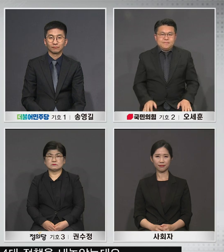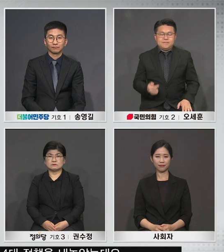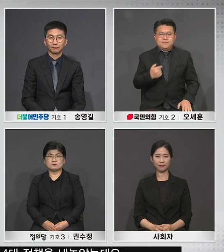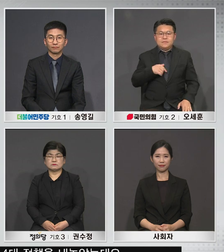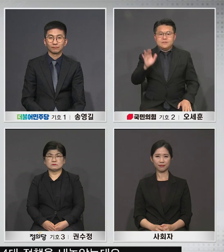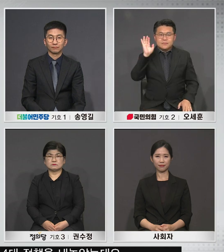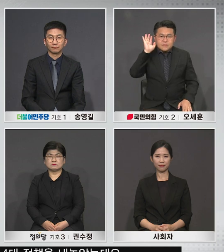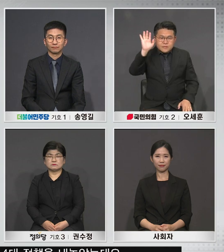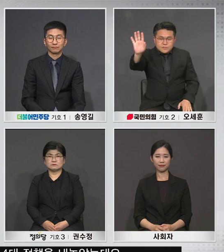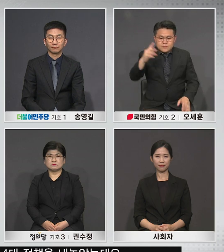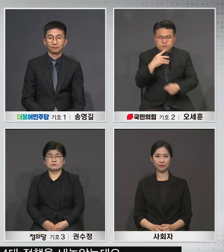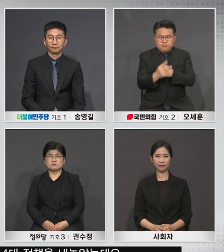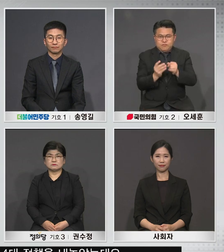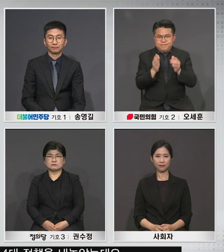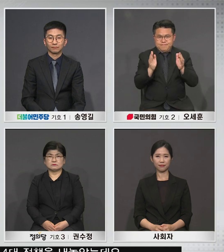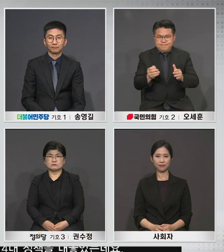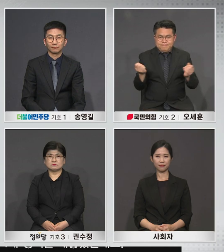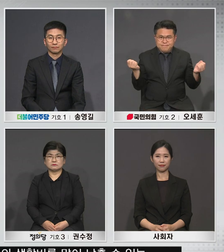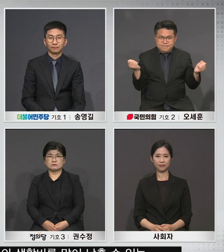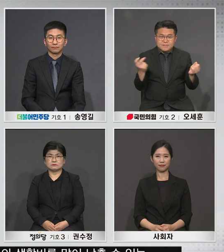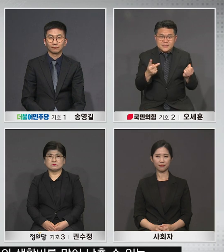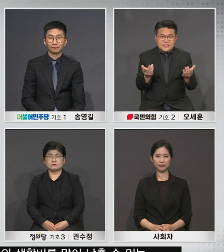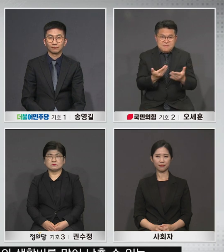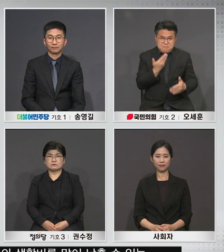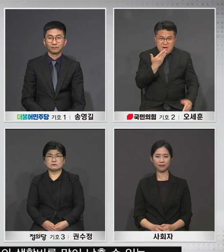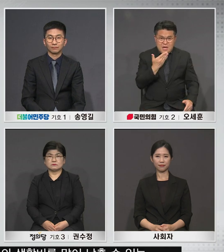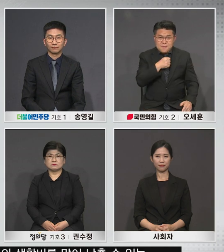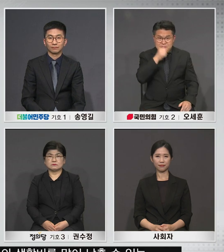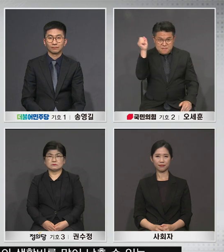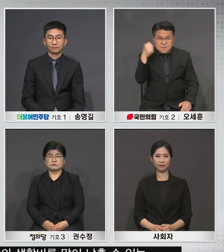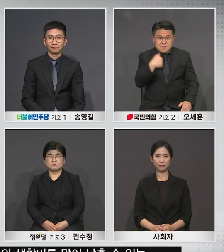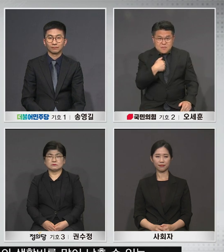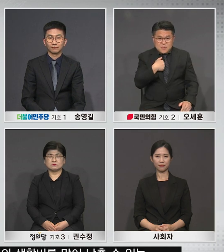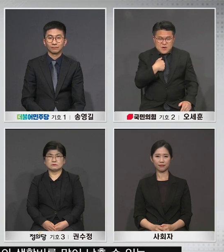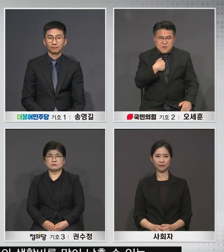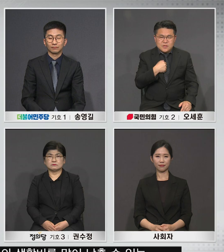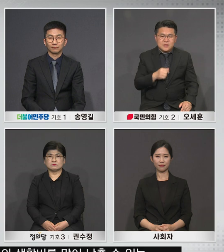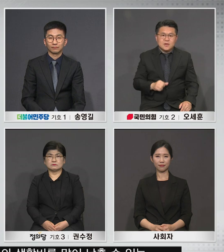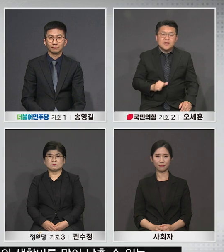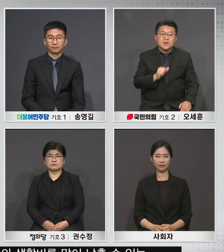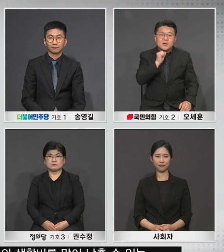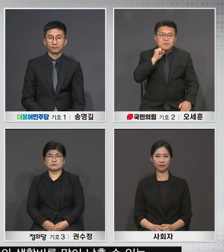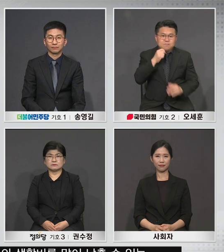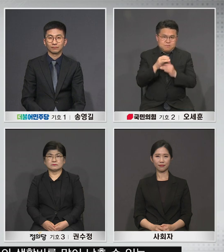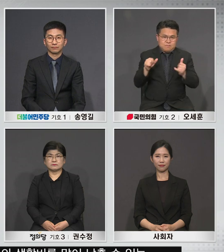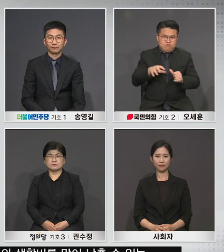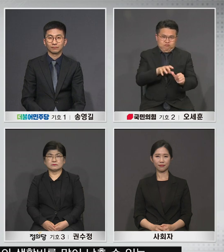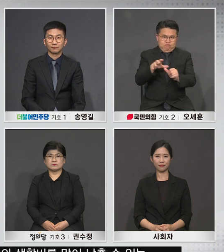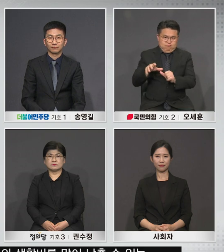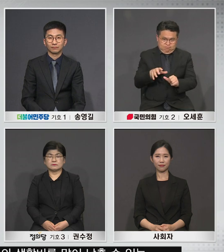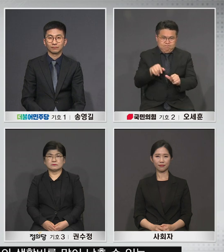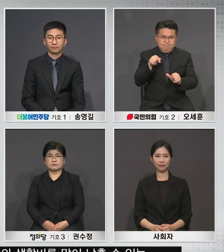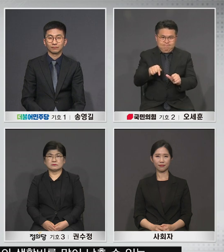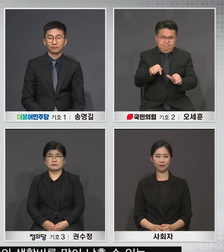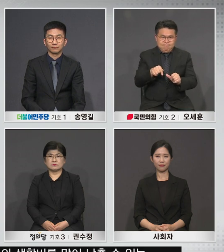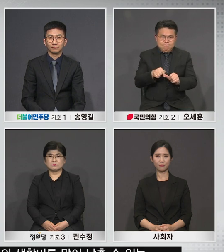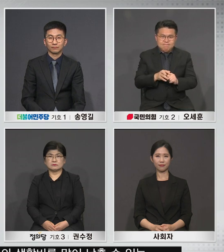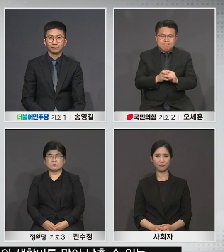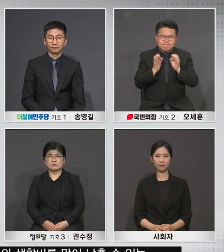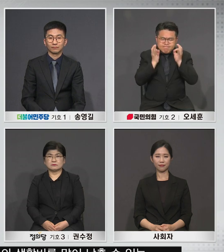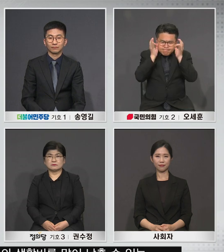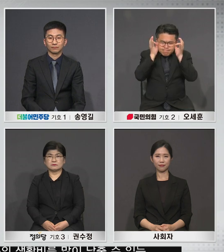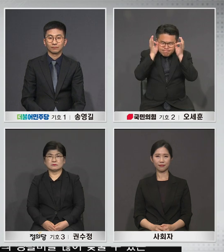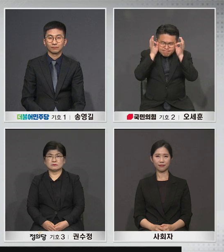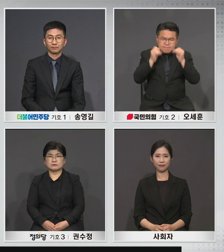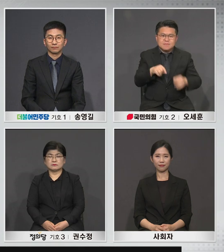4년 동안 다시 일할 기회를 얻게 된다면 무엇보다도 이 취약계층을 보호하는데 시정의 모든 에너지를